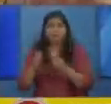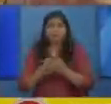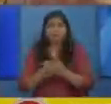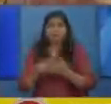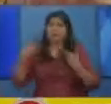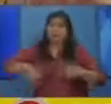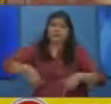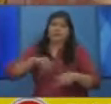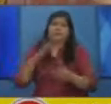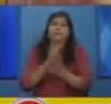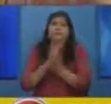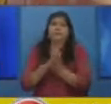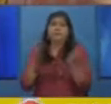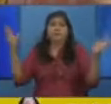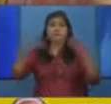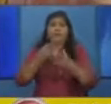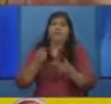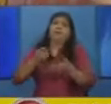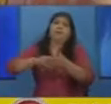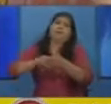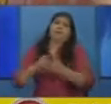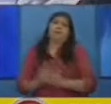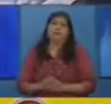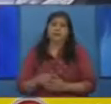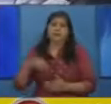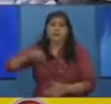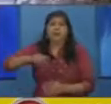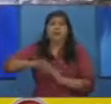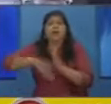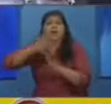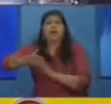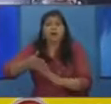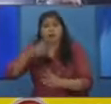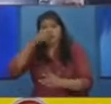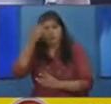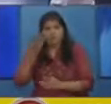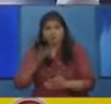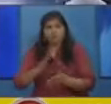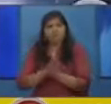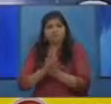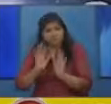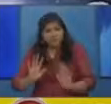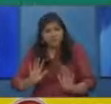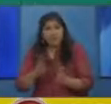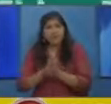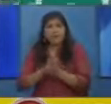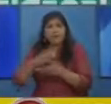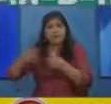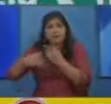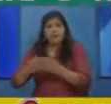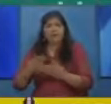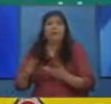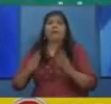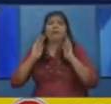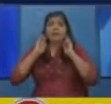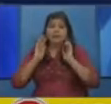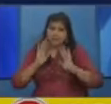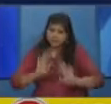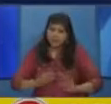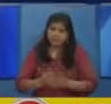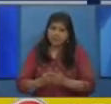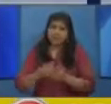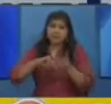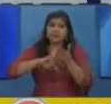बड़े आयोजन सब बंद है। अभी आगे और भी कई पर्व आने वाले हैं। अभी ईद है,